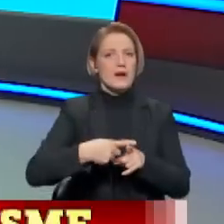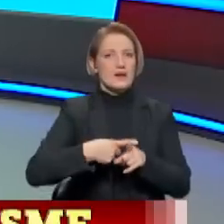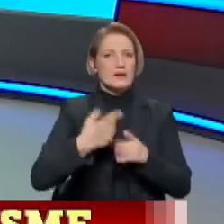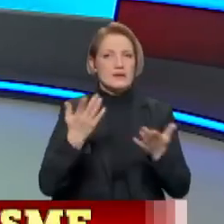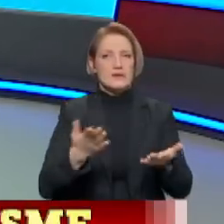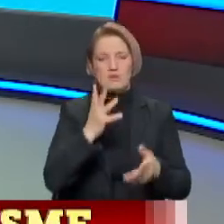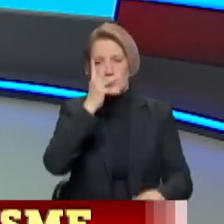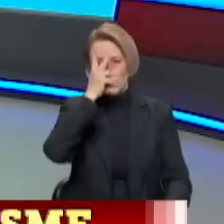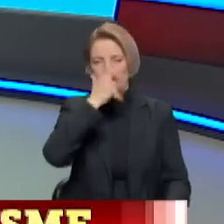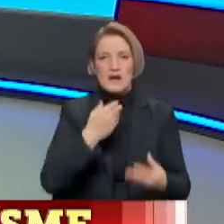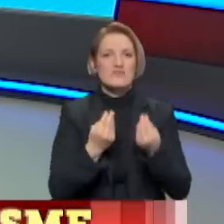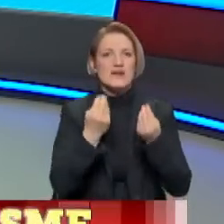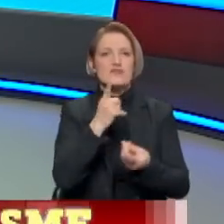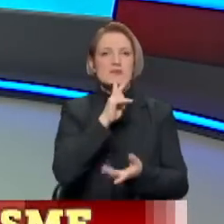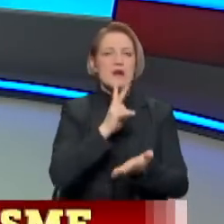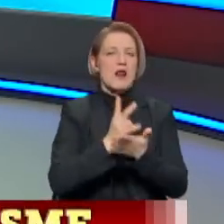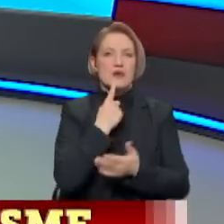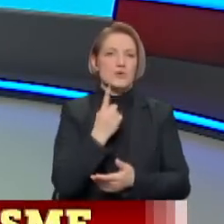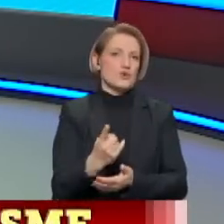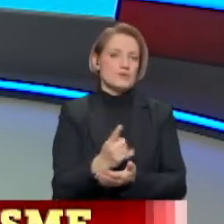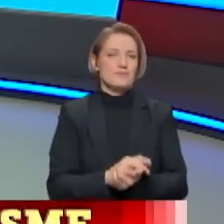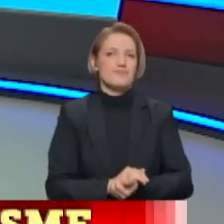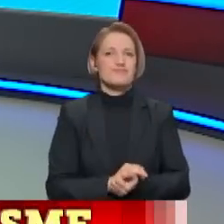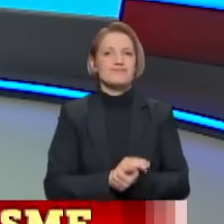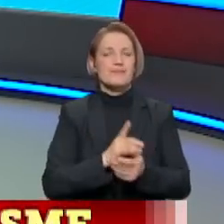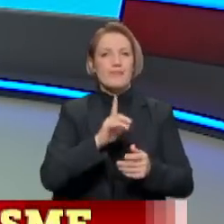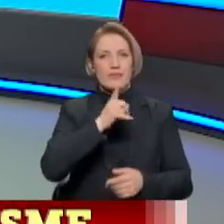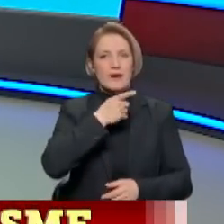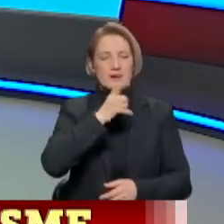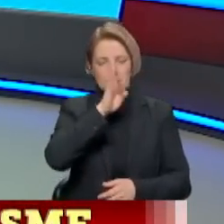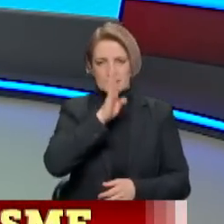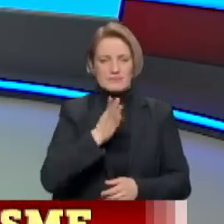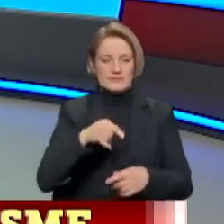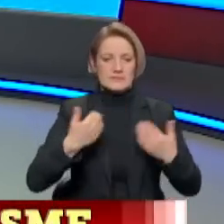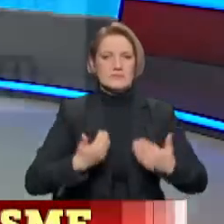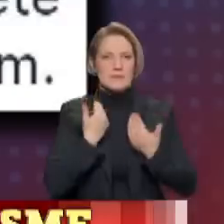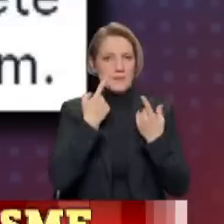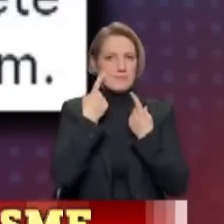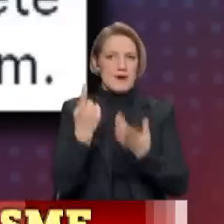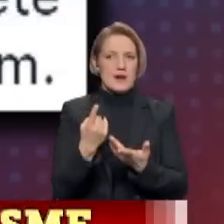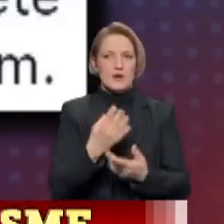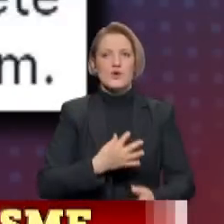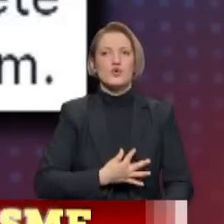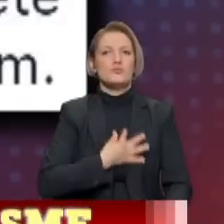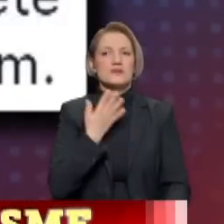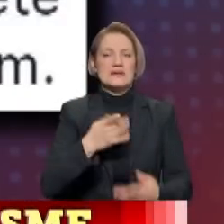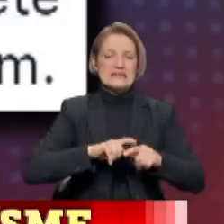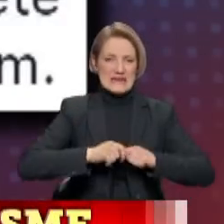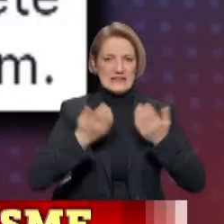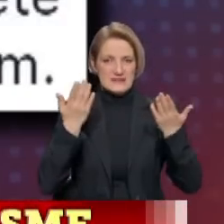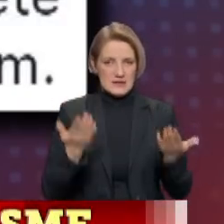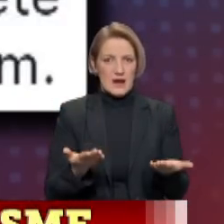paylaşalım. Utanç verici bir karardır diyor. Adalet sistemin ve bugünkü yargının haline bakarak ümidimiz kırılsa